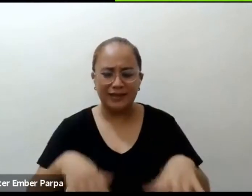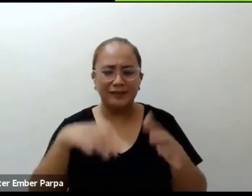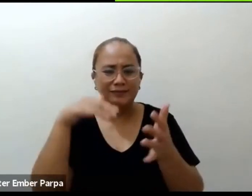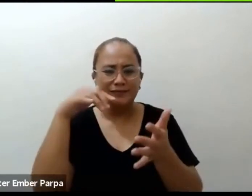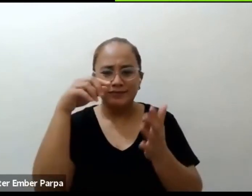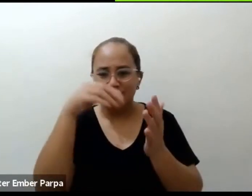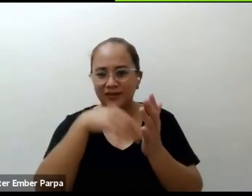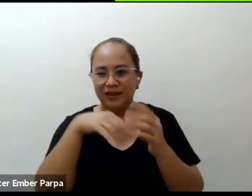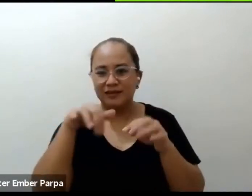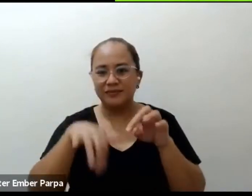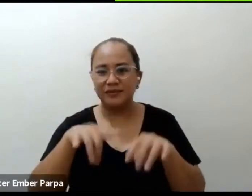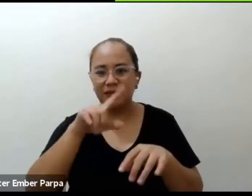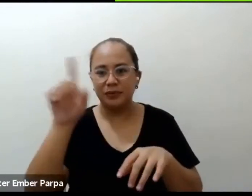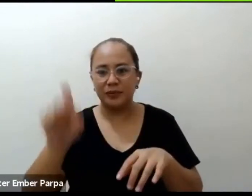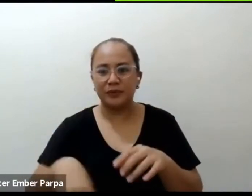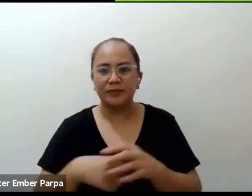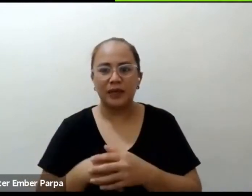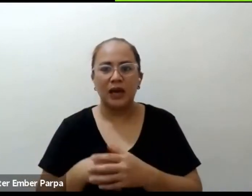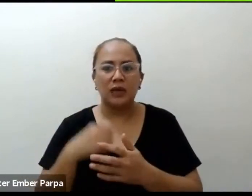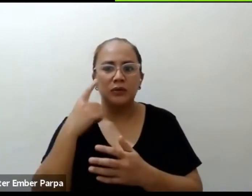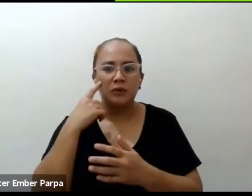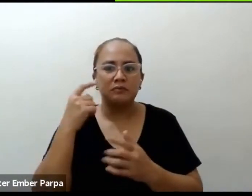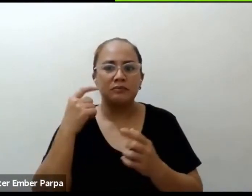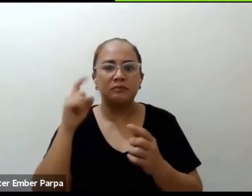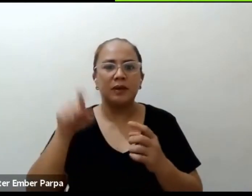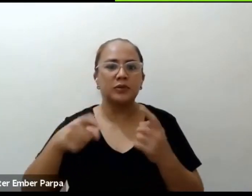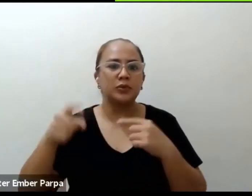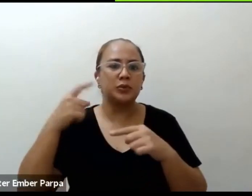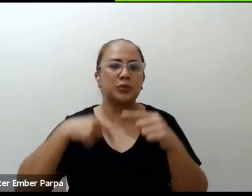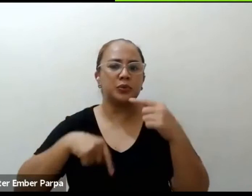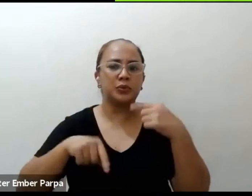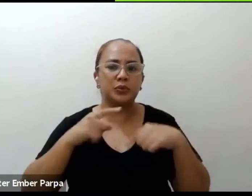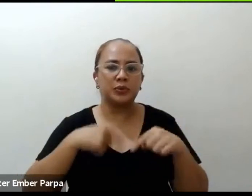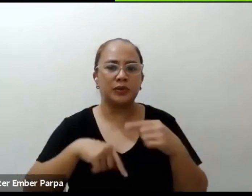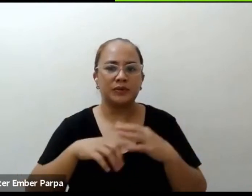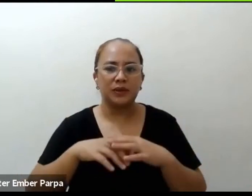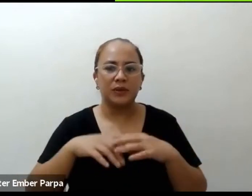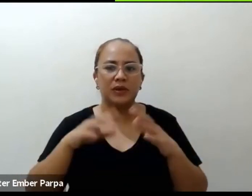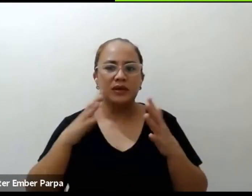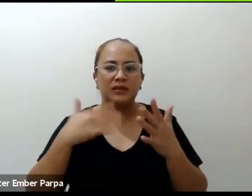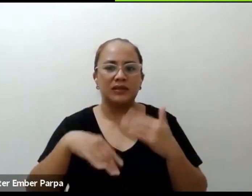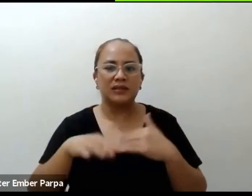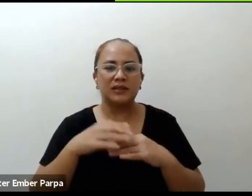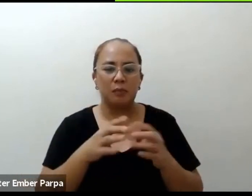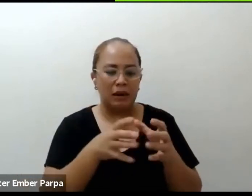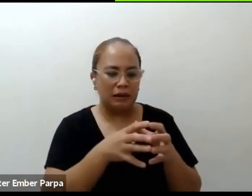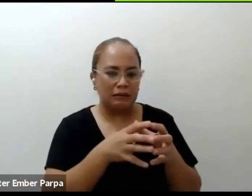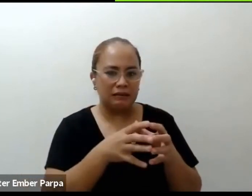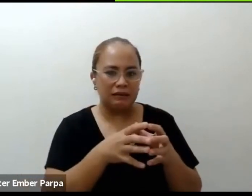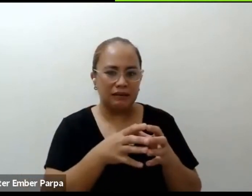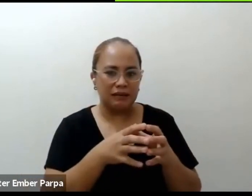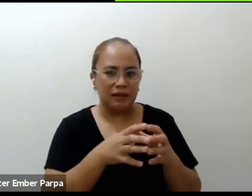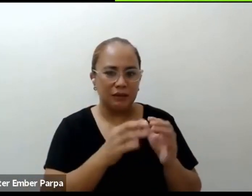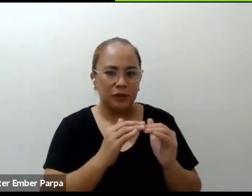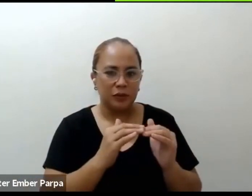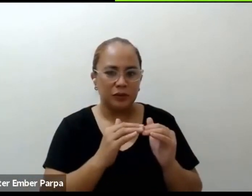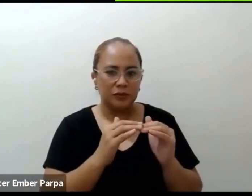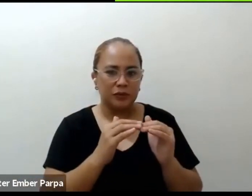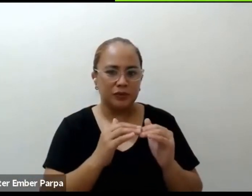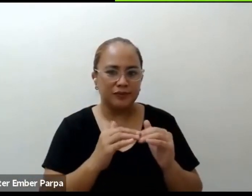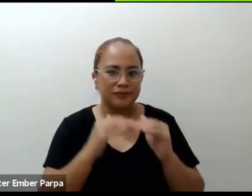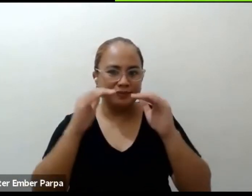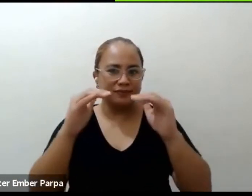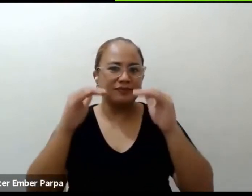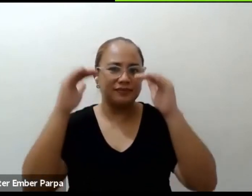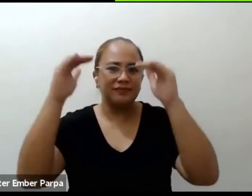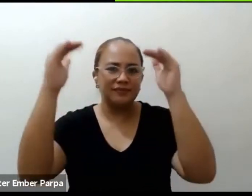had a head start here. I thought we should go back first to, baba muna tayo sa micro level, then pataas sa mga big questions.